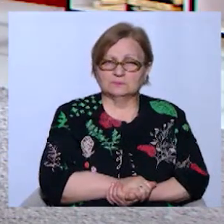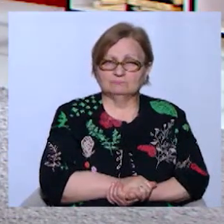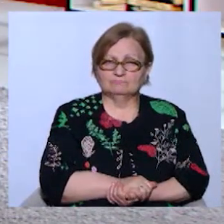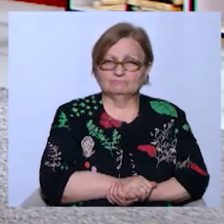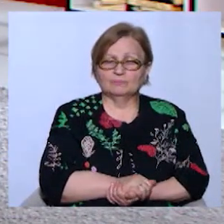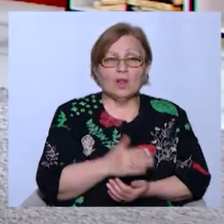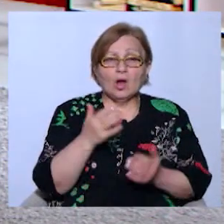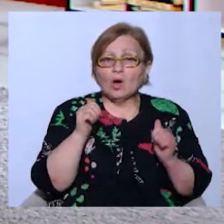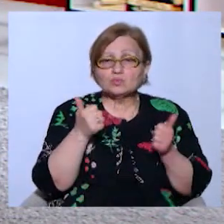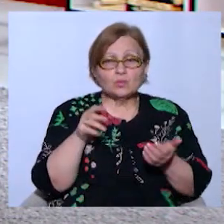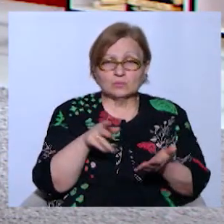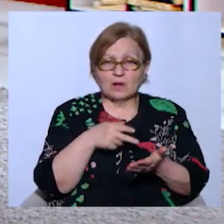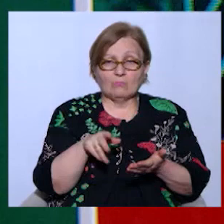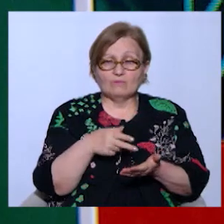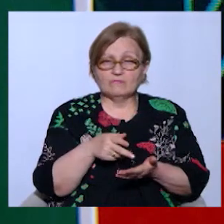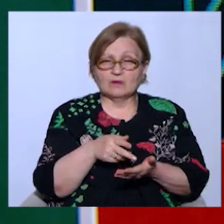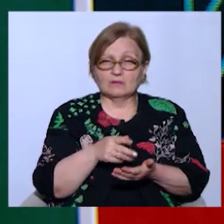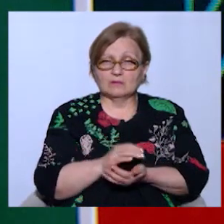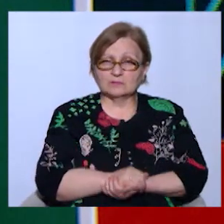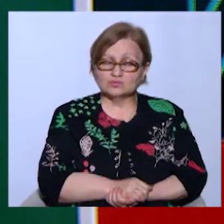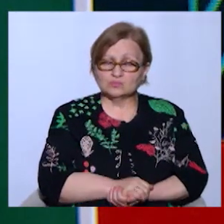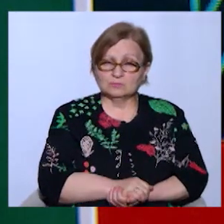როგორ უნდა გამოვიან გარიშო და როგორ